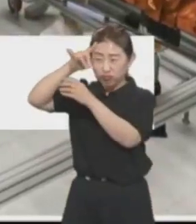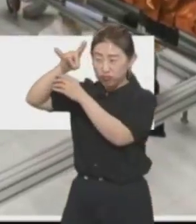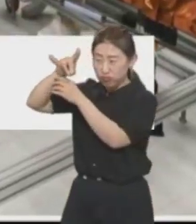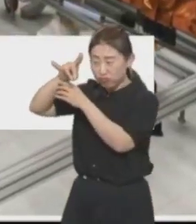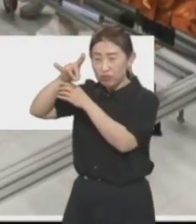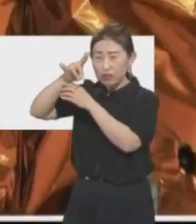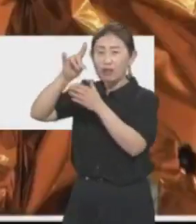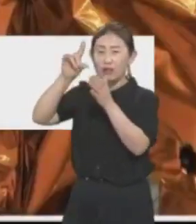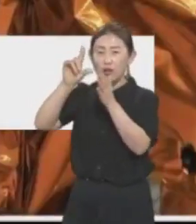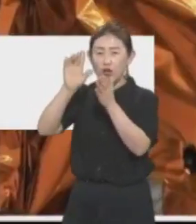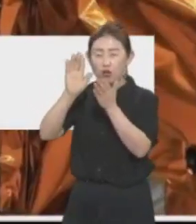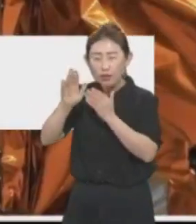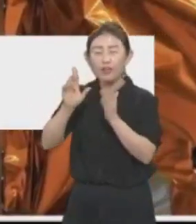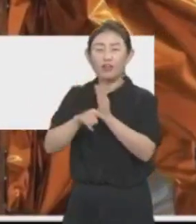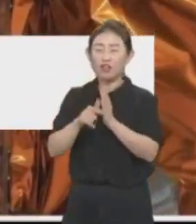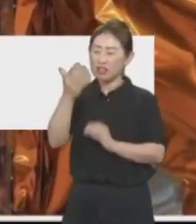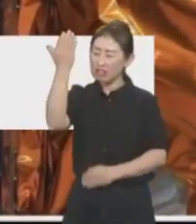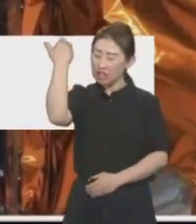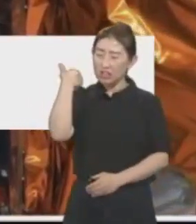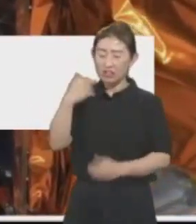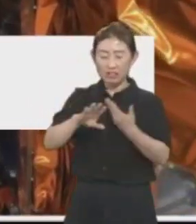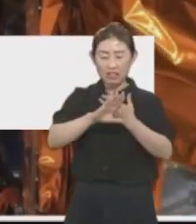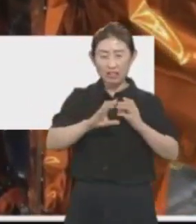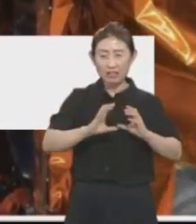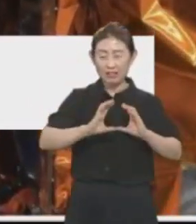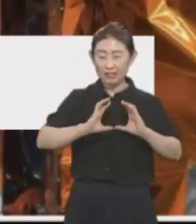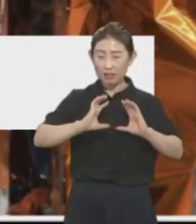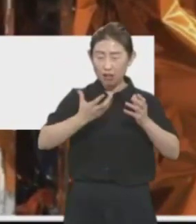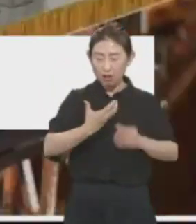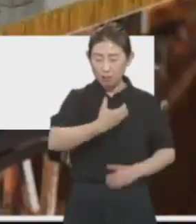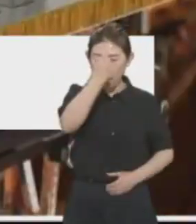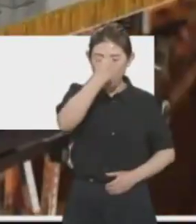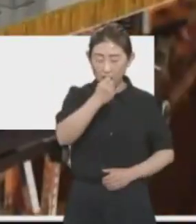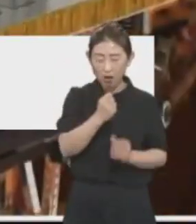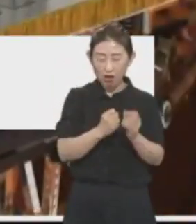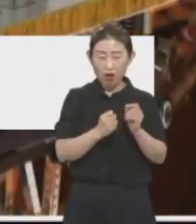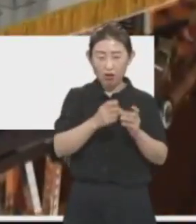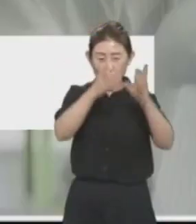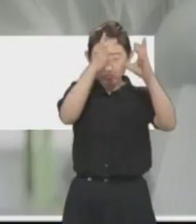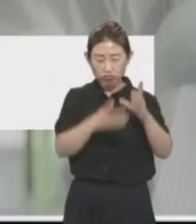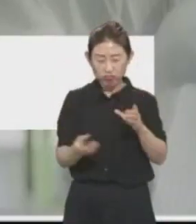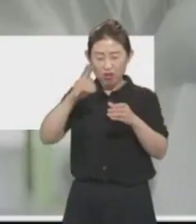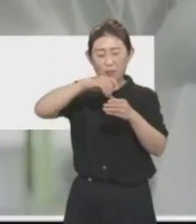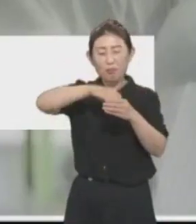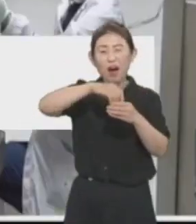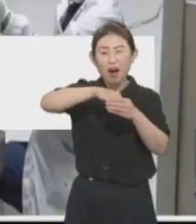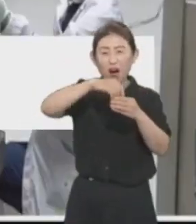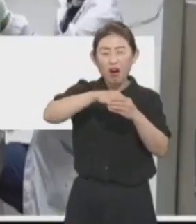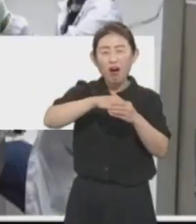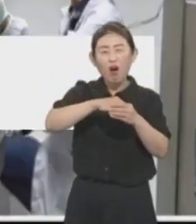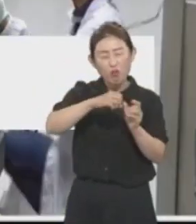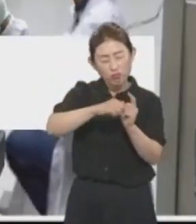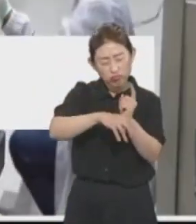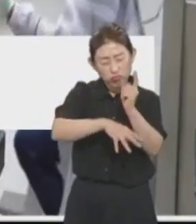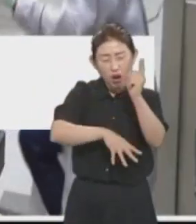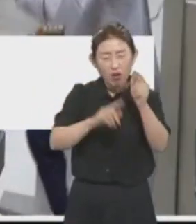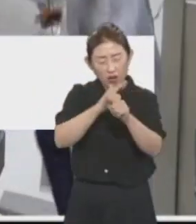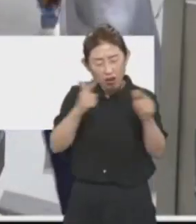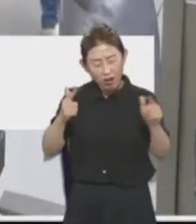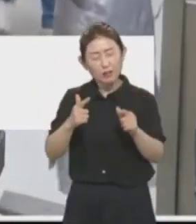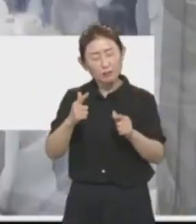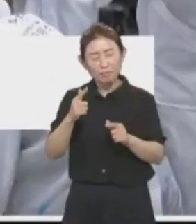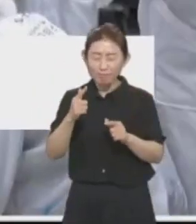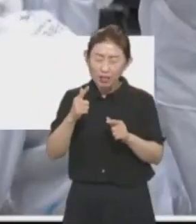발사체에 의존해서 개발하는 경우가 많았기 때문에 그것 때문에 사실 설계하거나 뭐 실험하거나 그런 거에 애로사항이 굉장히